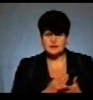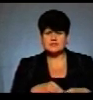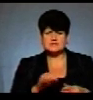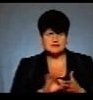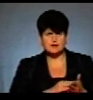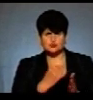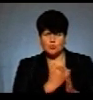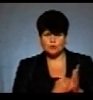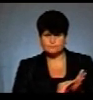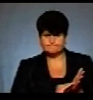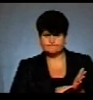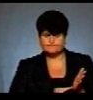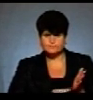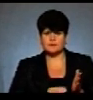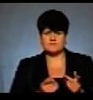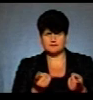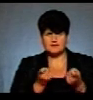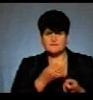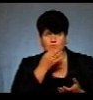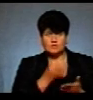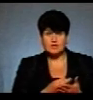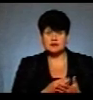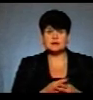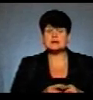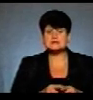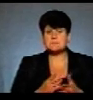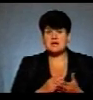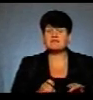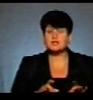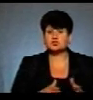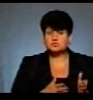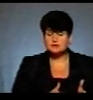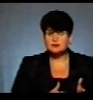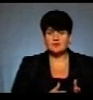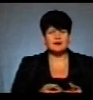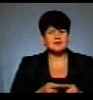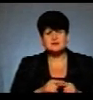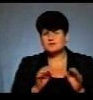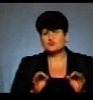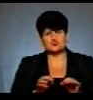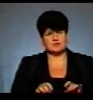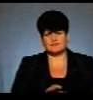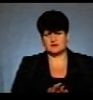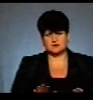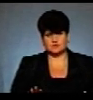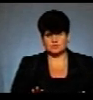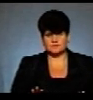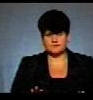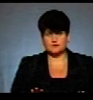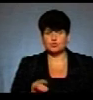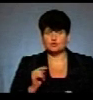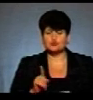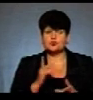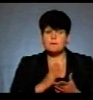протокольчик, відразу притягуємо до відповідальності, і ніби це щось має вирішити. Але це майже нічого не вирішує насправді, тому що